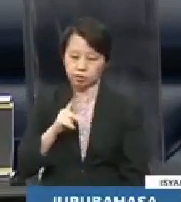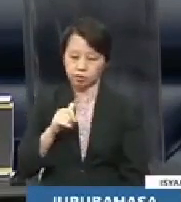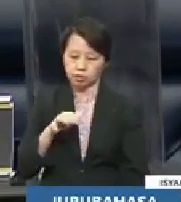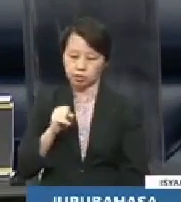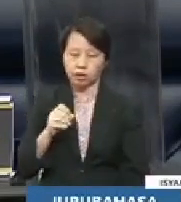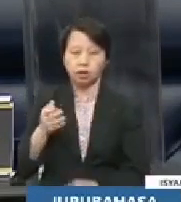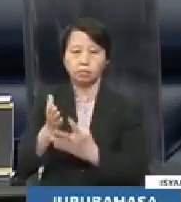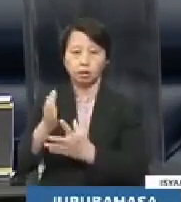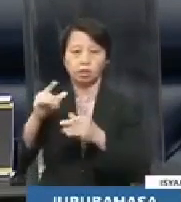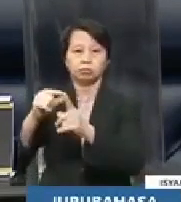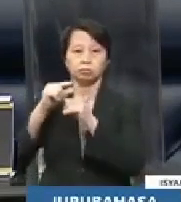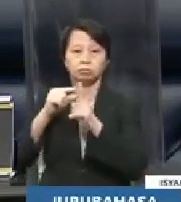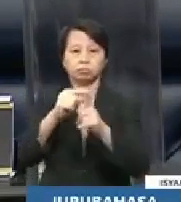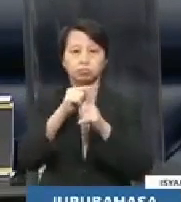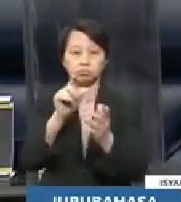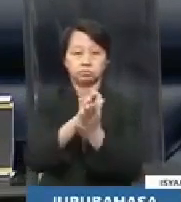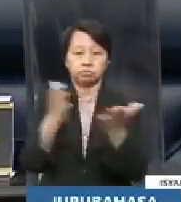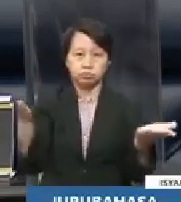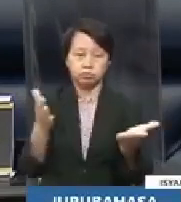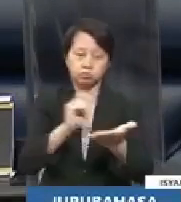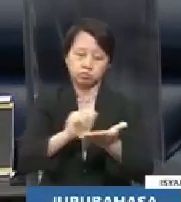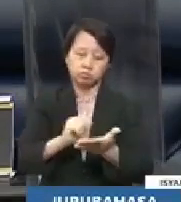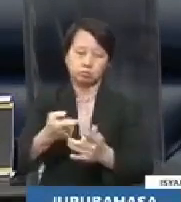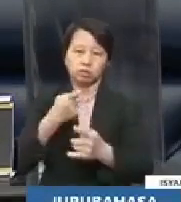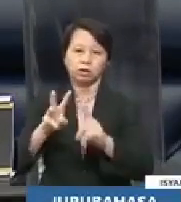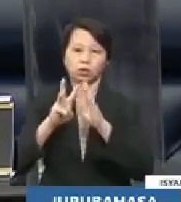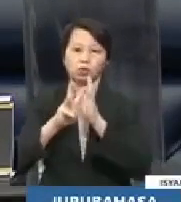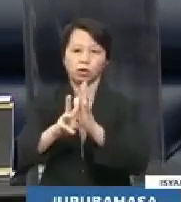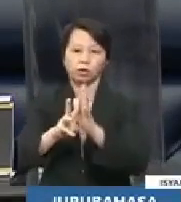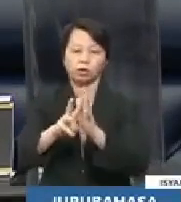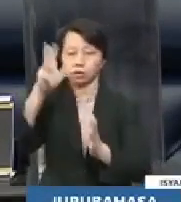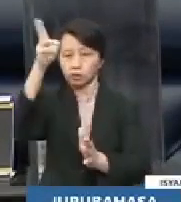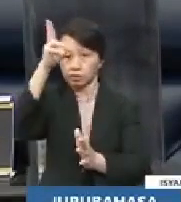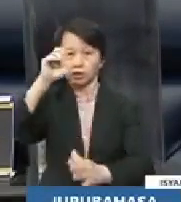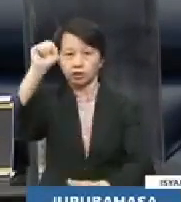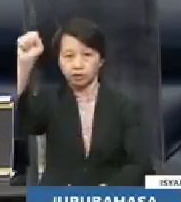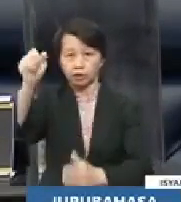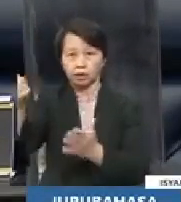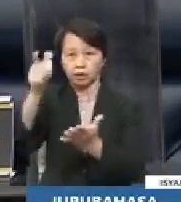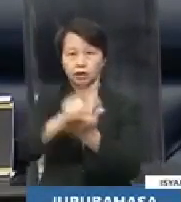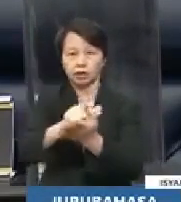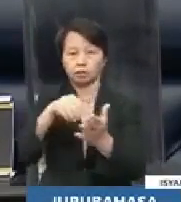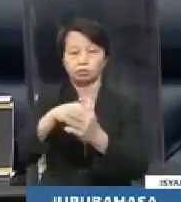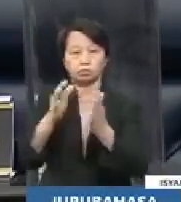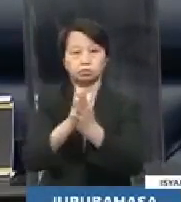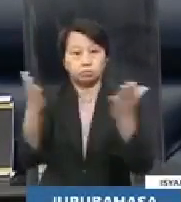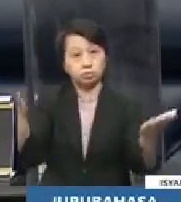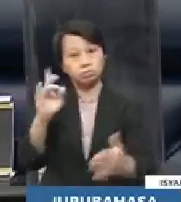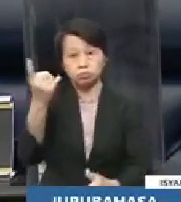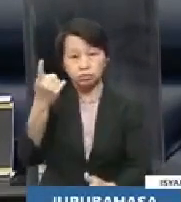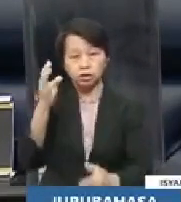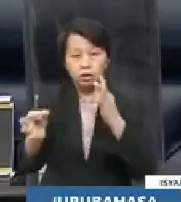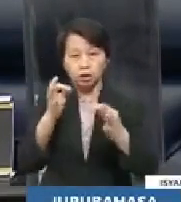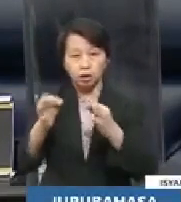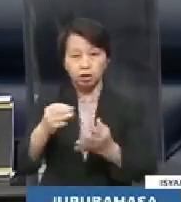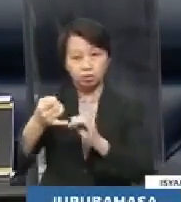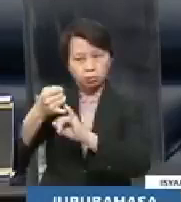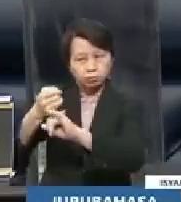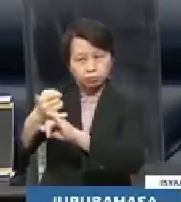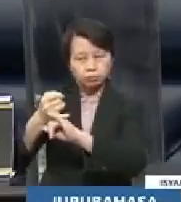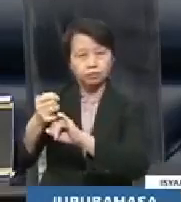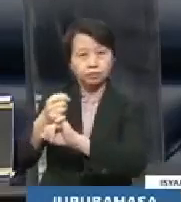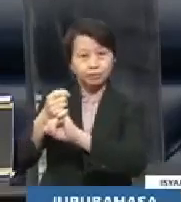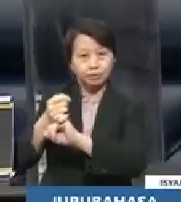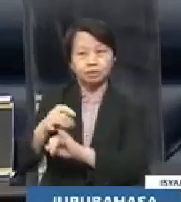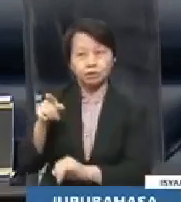hanyalah melalui kenyataan media dan kenyataan bertulis DPR wakil kerajaan kesawah dilakukan dalam media massa sekiranya perjanjian